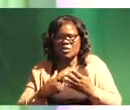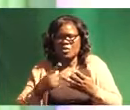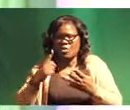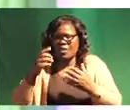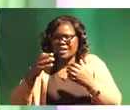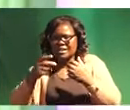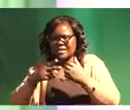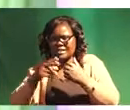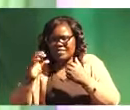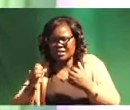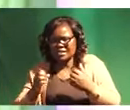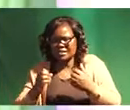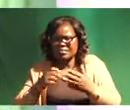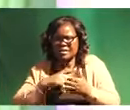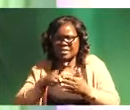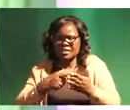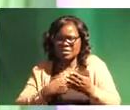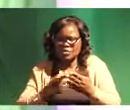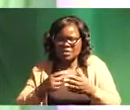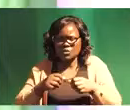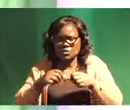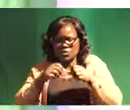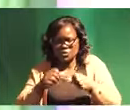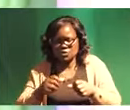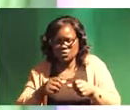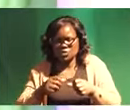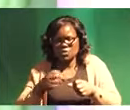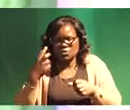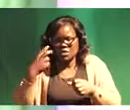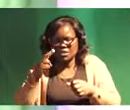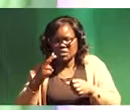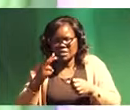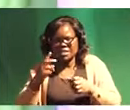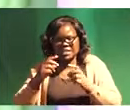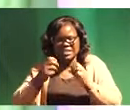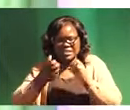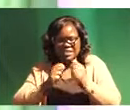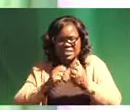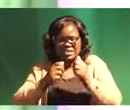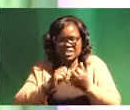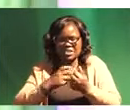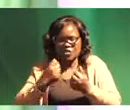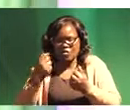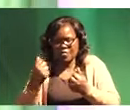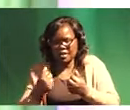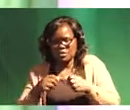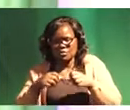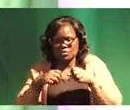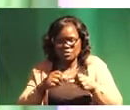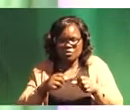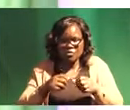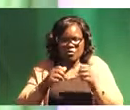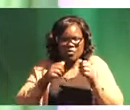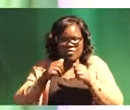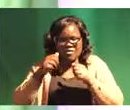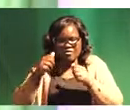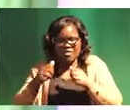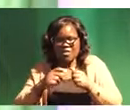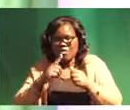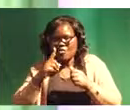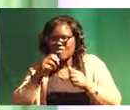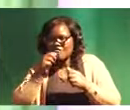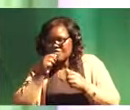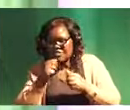170. By this week tukienda mbele, mutaona bei tofauti tofauti. Tukielekea mbele,